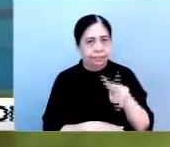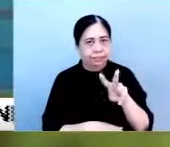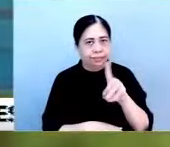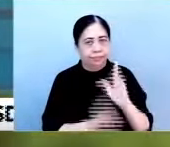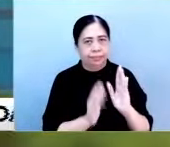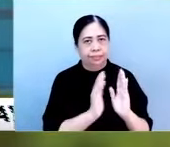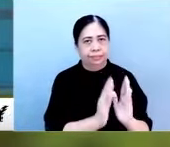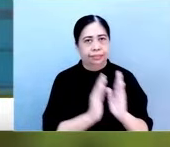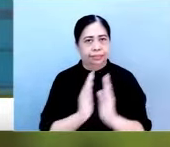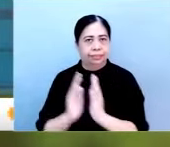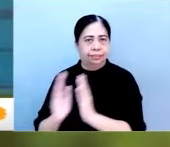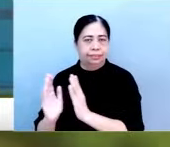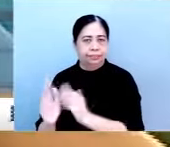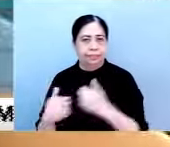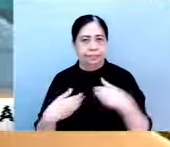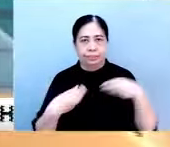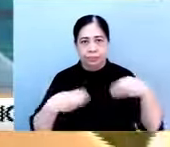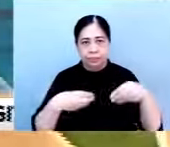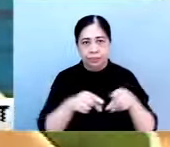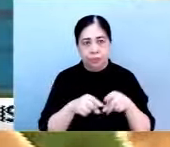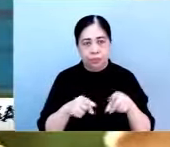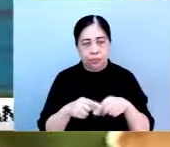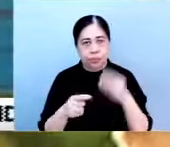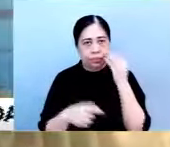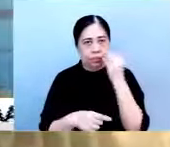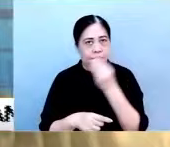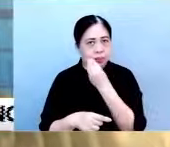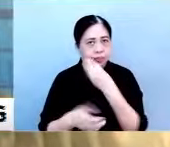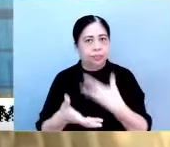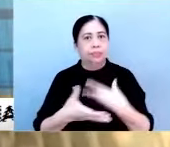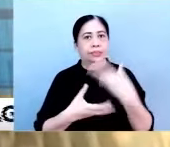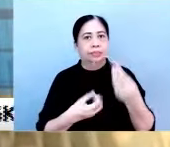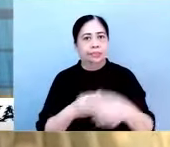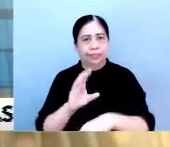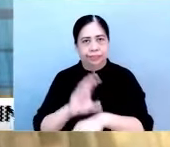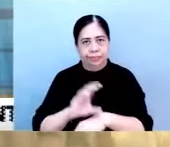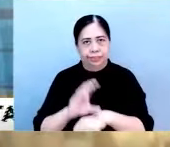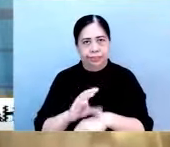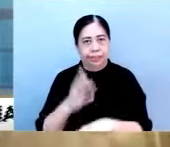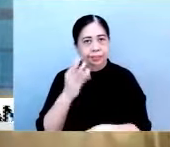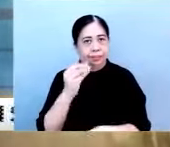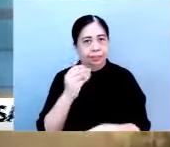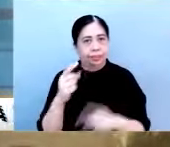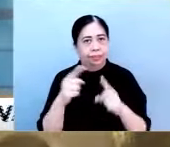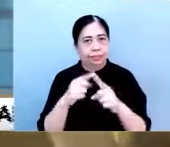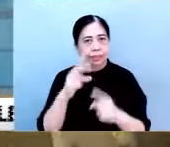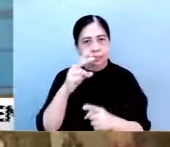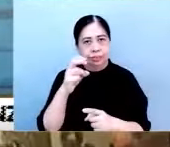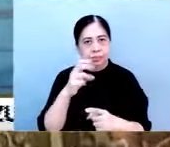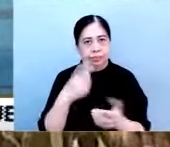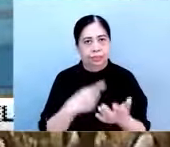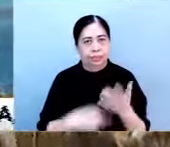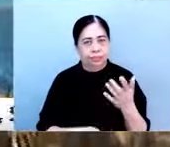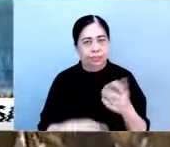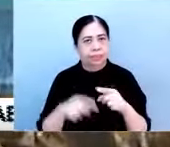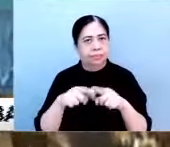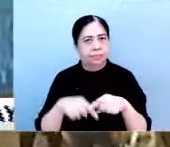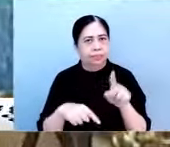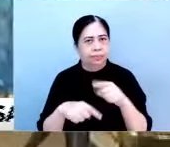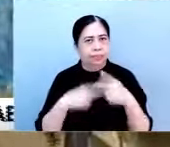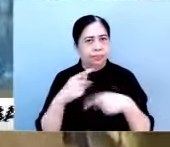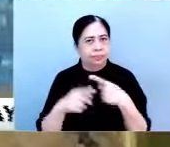disability. May mga vendors rin nga ng bulaklak sa labas ng simbahan. 50 hanggang 200 ang presyuhan, depende sa